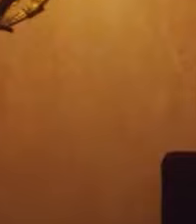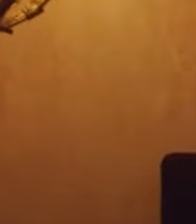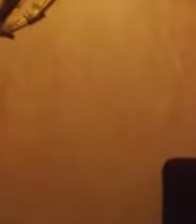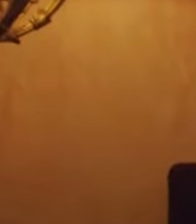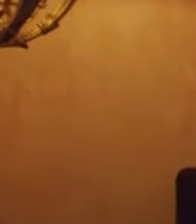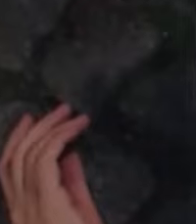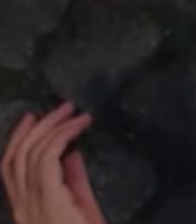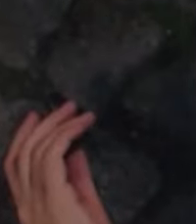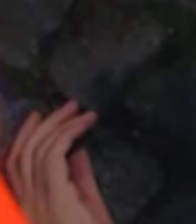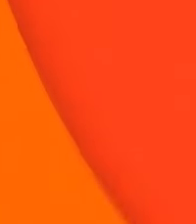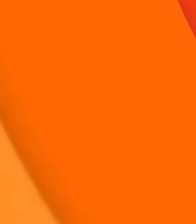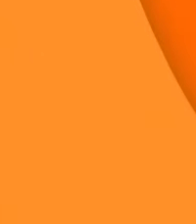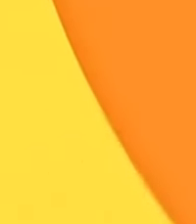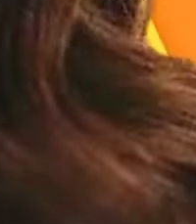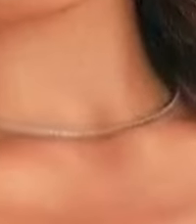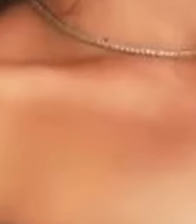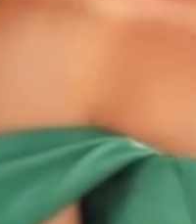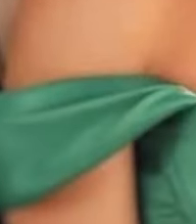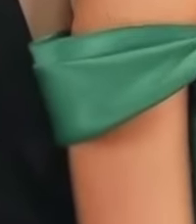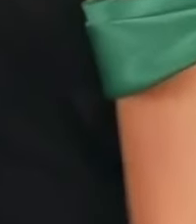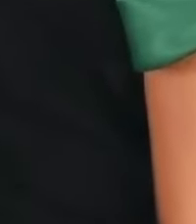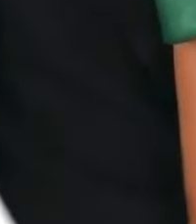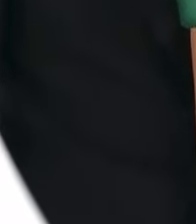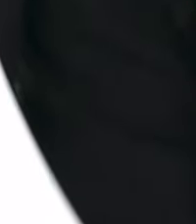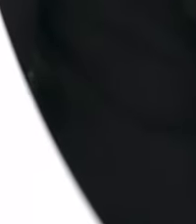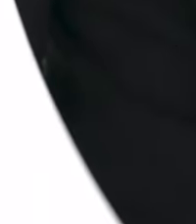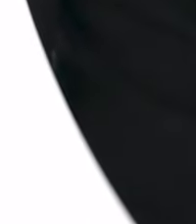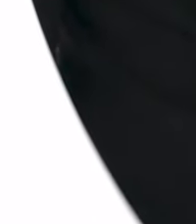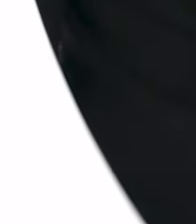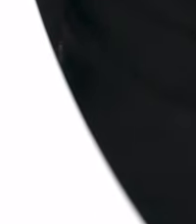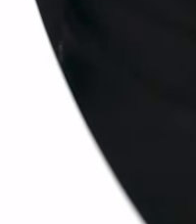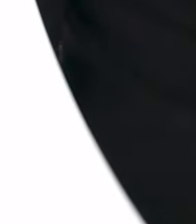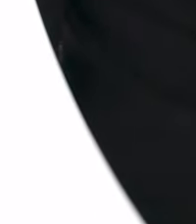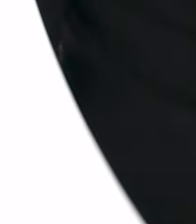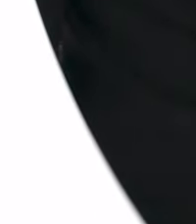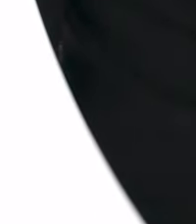емеспіз. Қызыл Шербет 31-ші арнада.